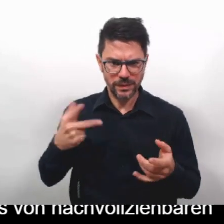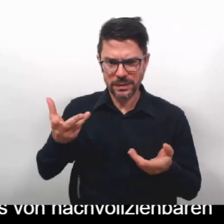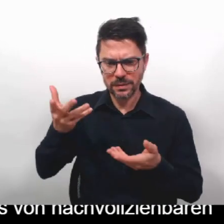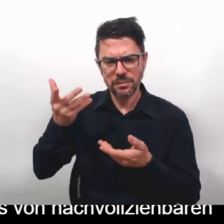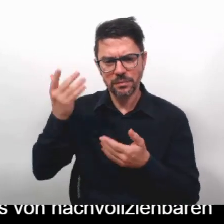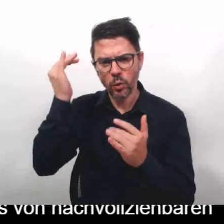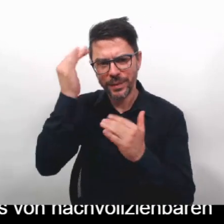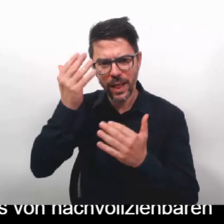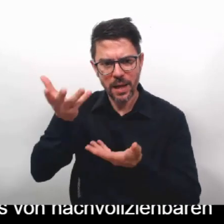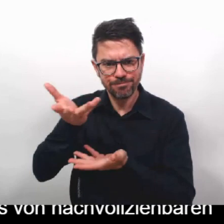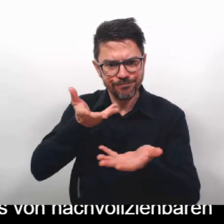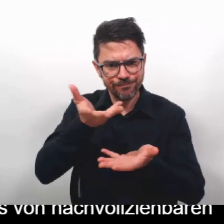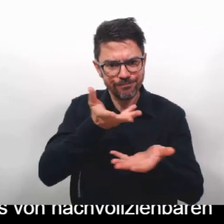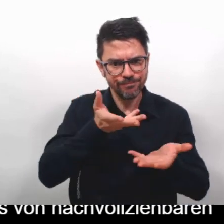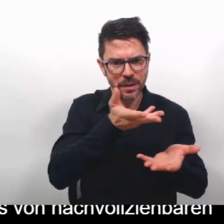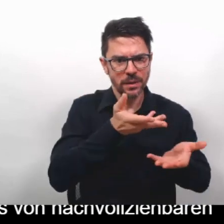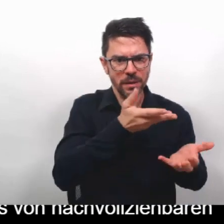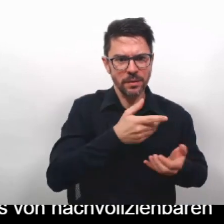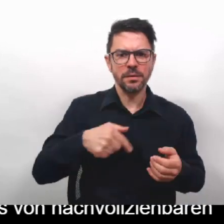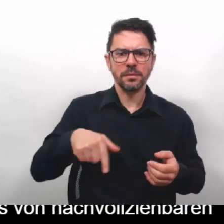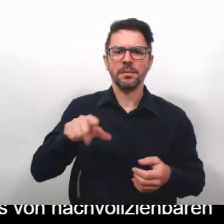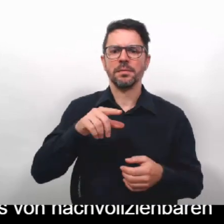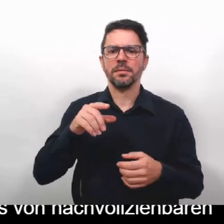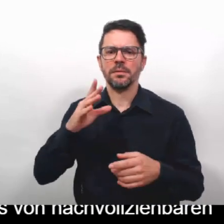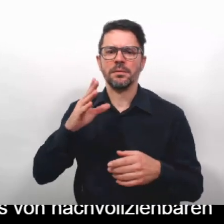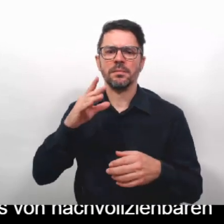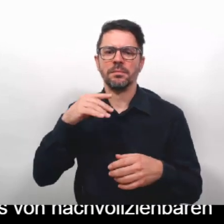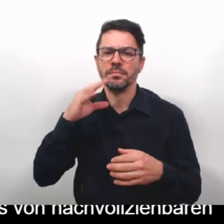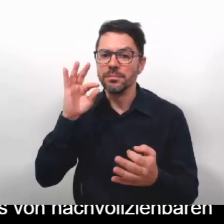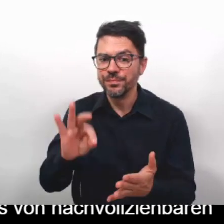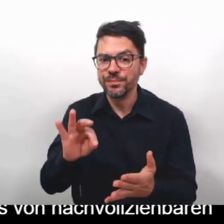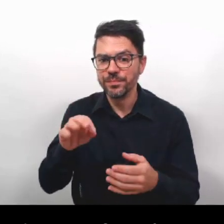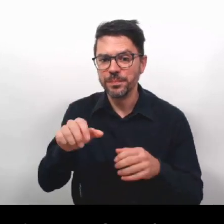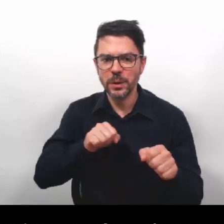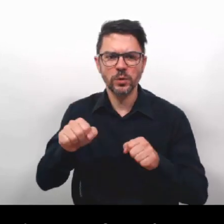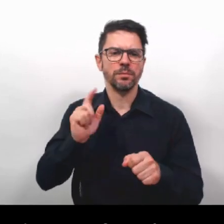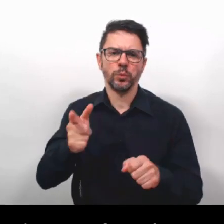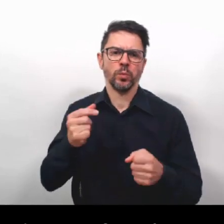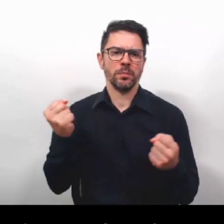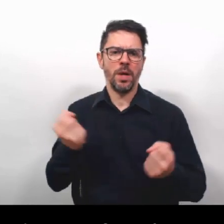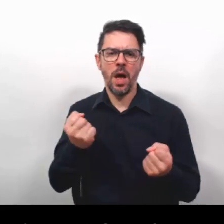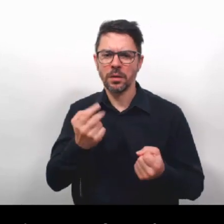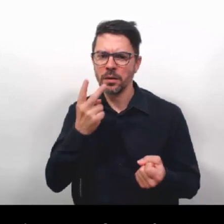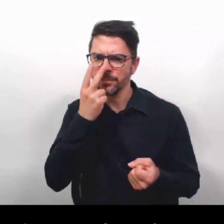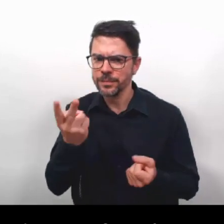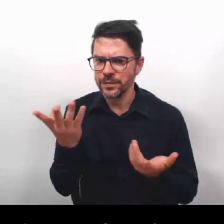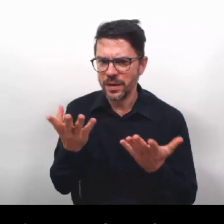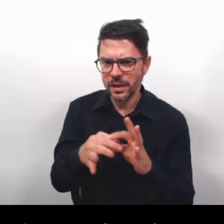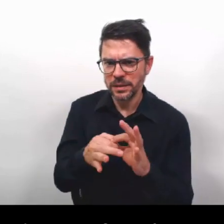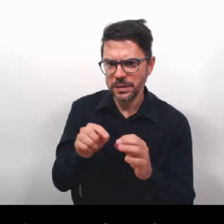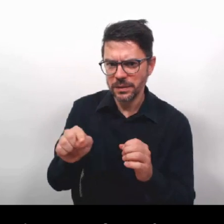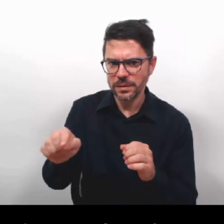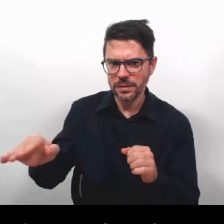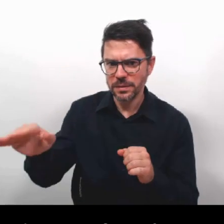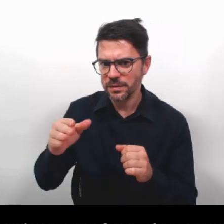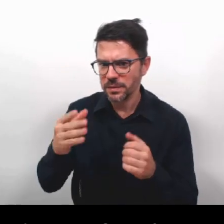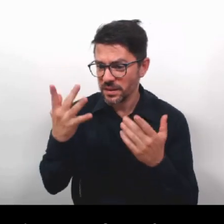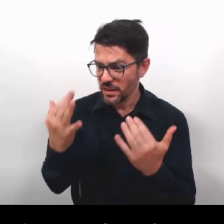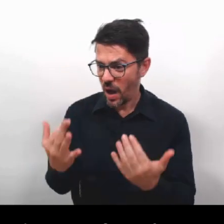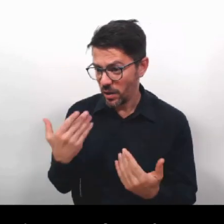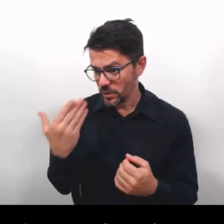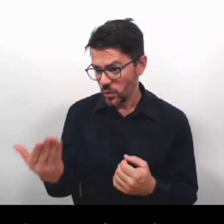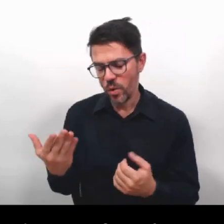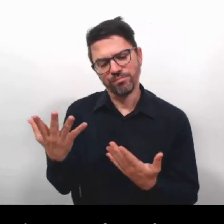einfach besser nachvollziehen kann. Wie das dann technisch im Einzelnen ist, das werden sich die Entwickler überlegen. Und nachdem ich